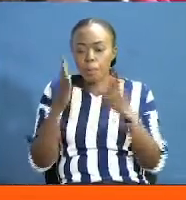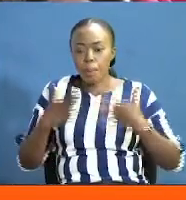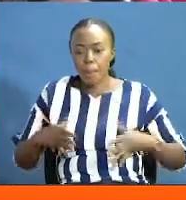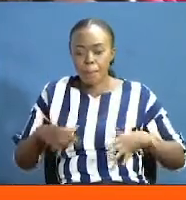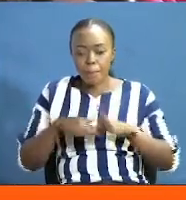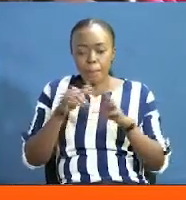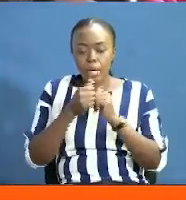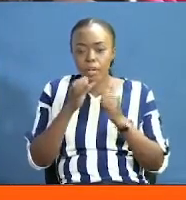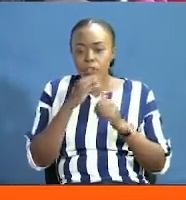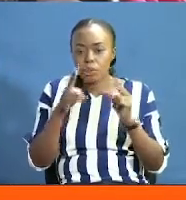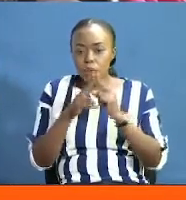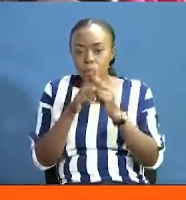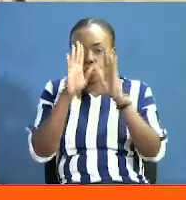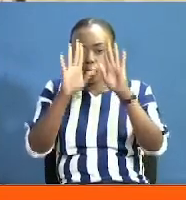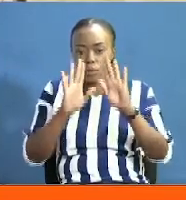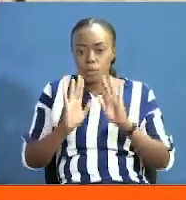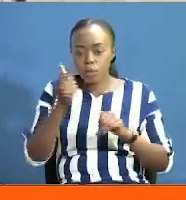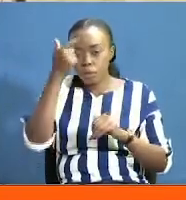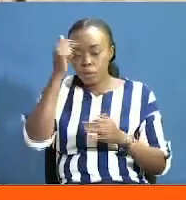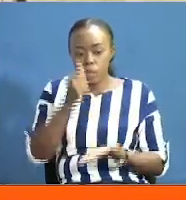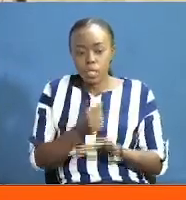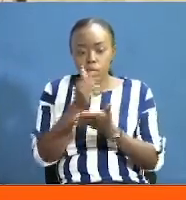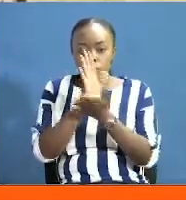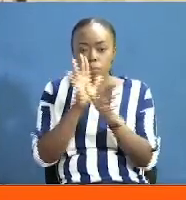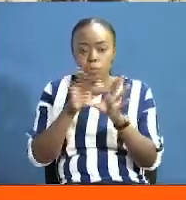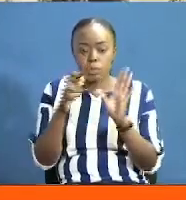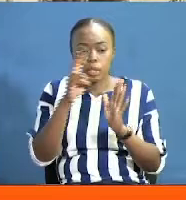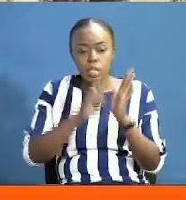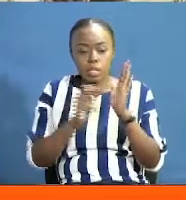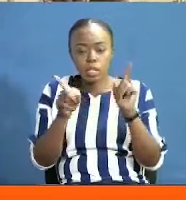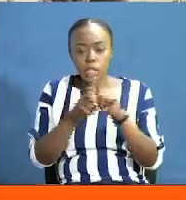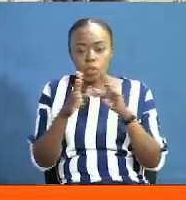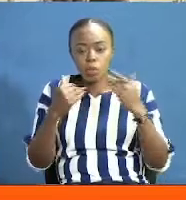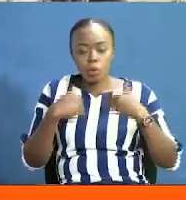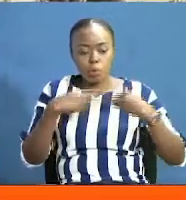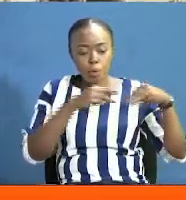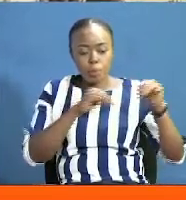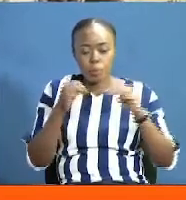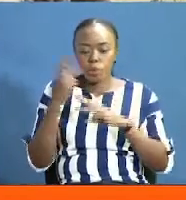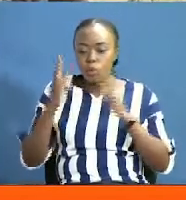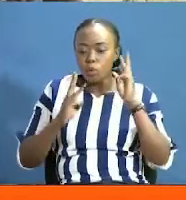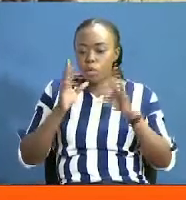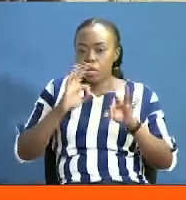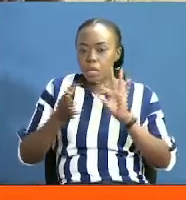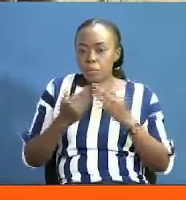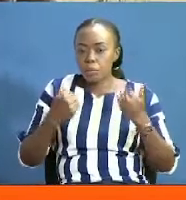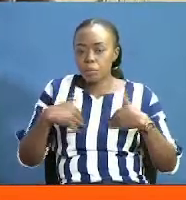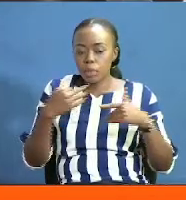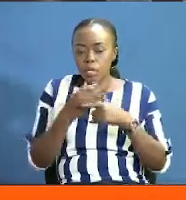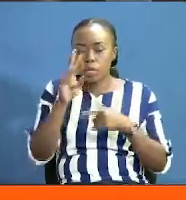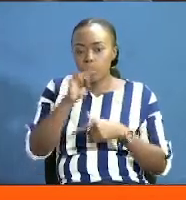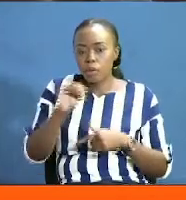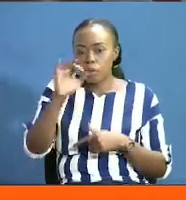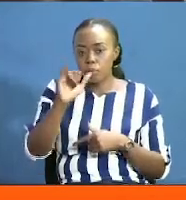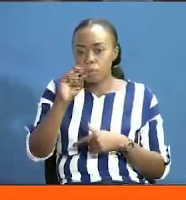wa jamii katika mchakato huo ni muhimu kwani utawasaidia kushuhudia tukio hilo na kuondolea hofu ya kuwa kuna madini